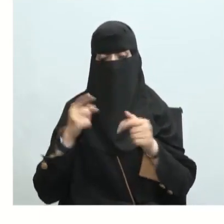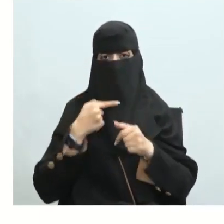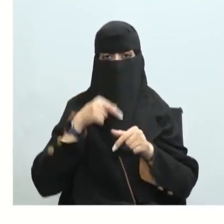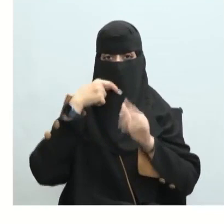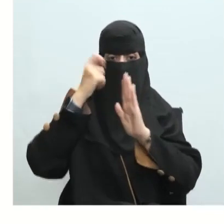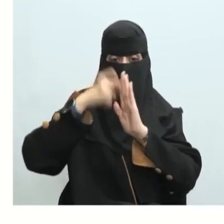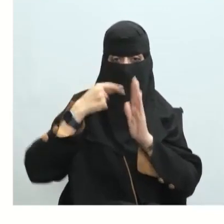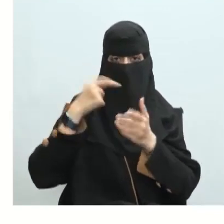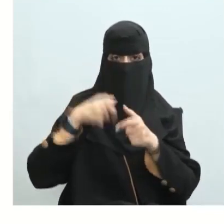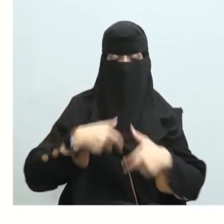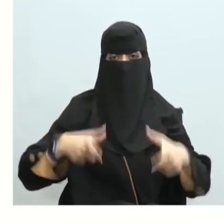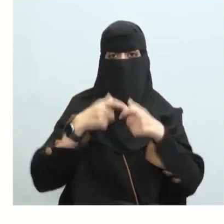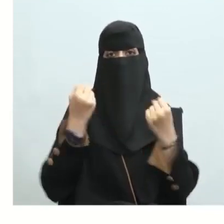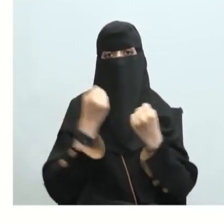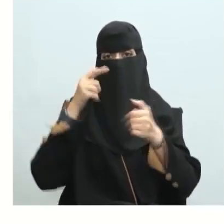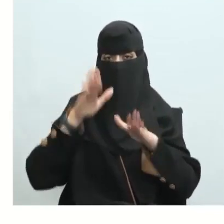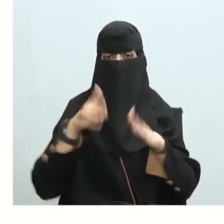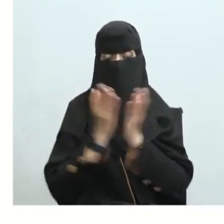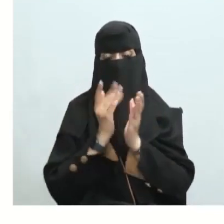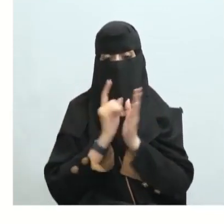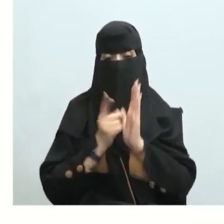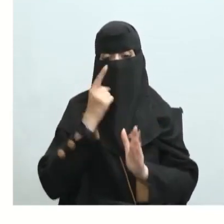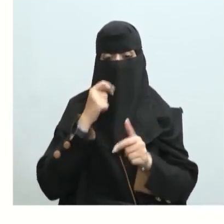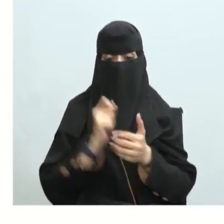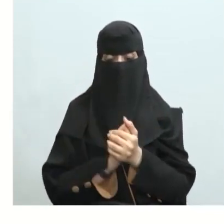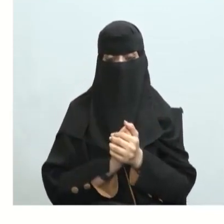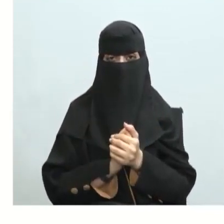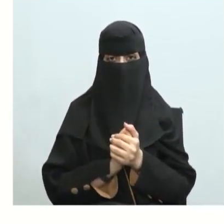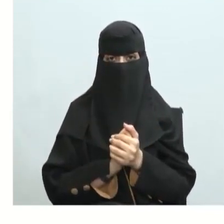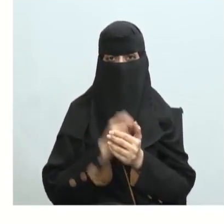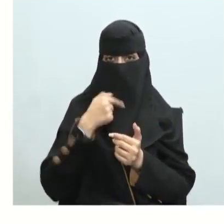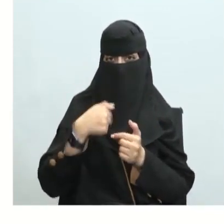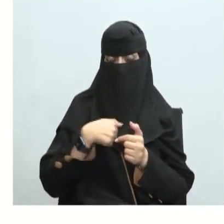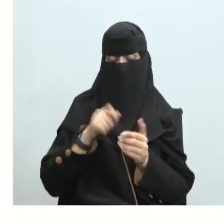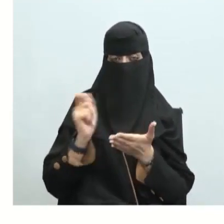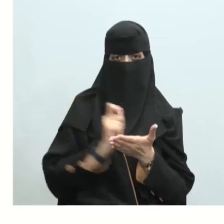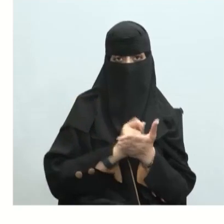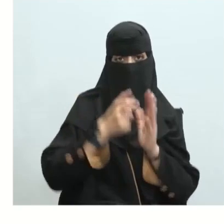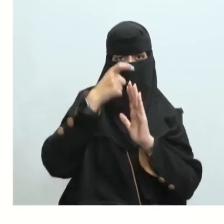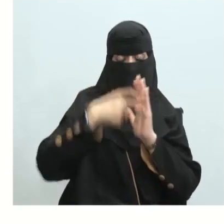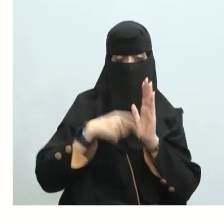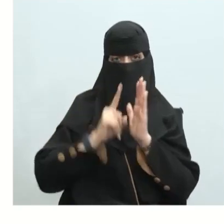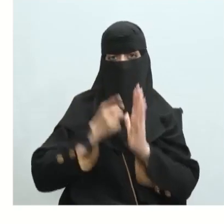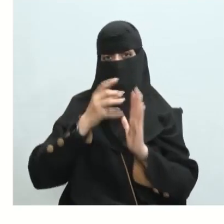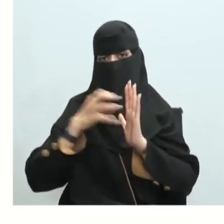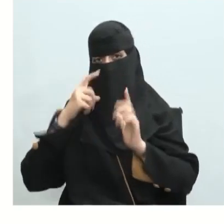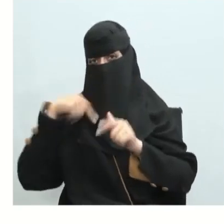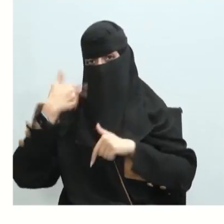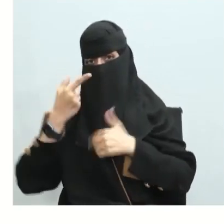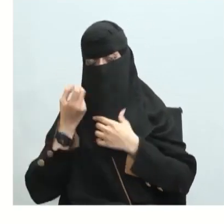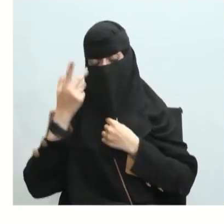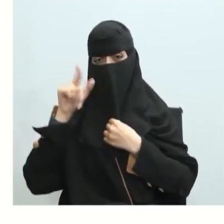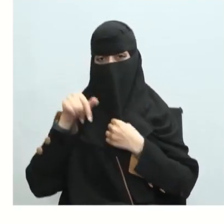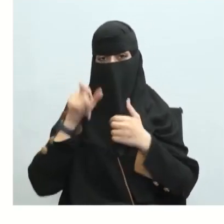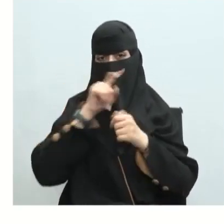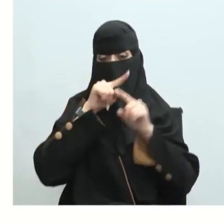لجنه النشاط بالمدرسه كتابه محاضر الجلسات هنا التقرير انك مقرر لجنه النشاط بالمدرسه املا نموذج ثم دون استنتاجاتك هنا